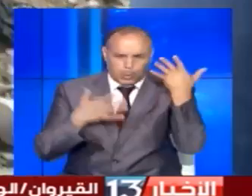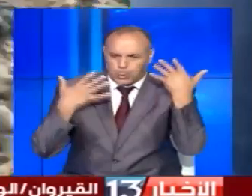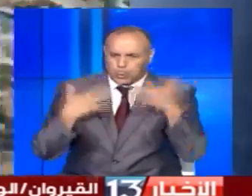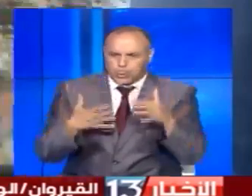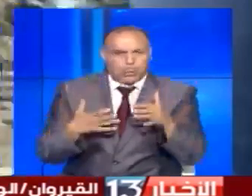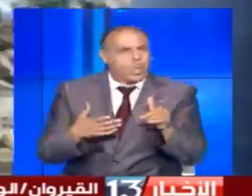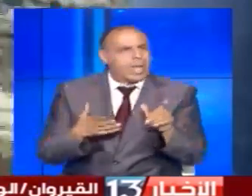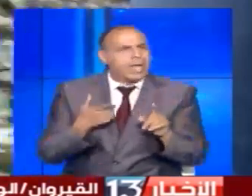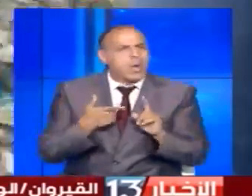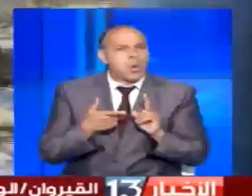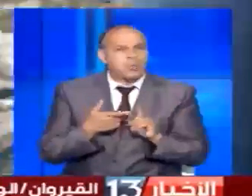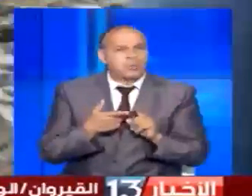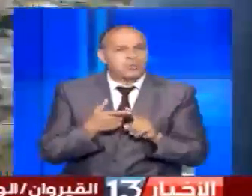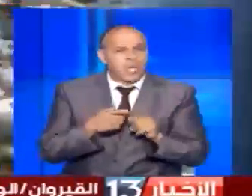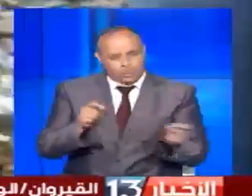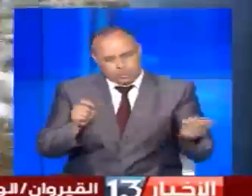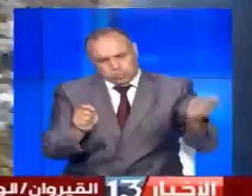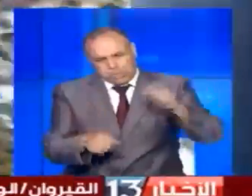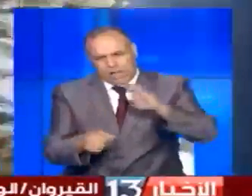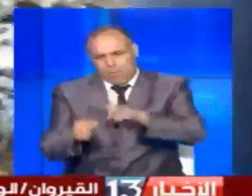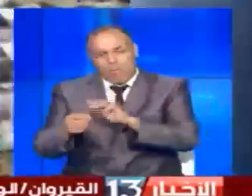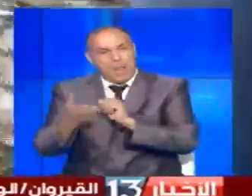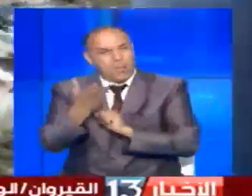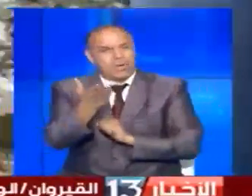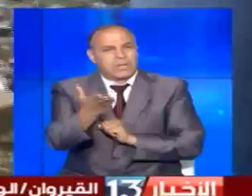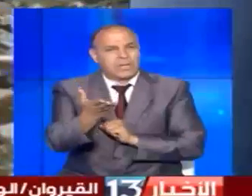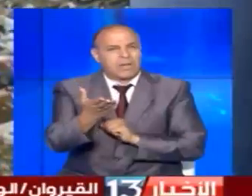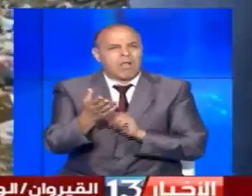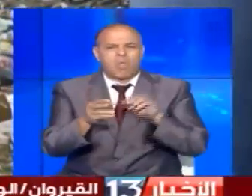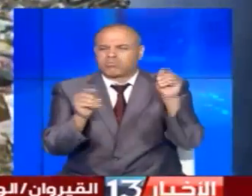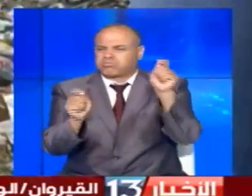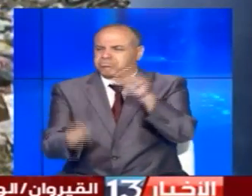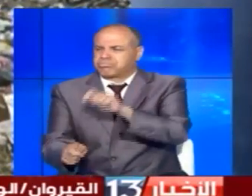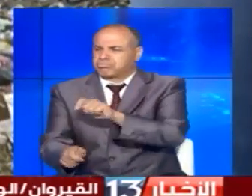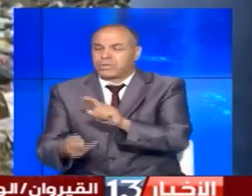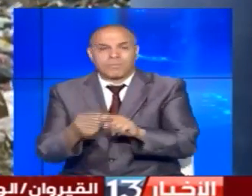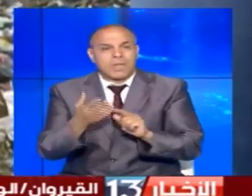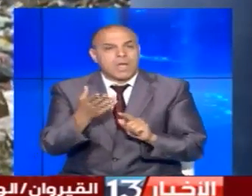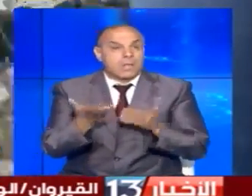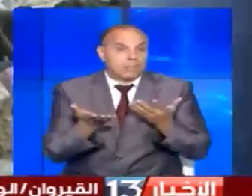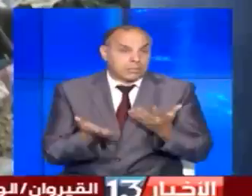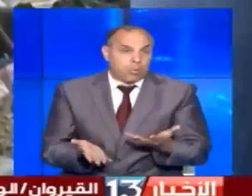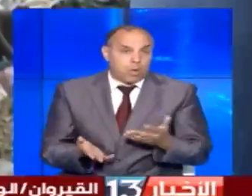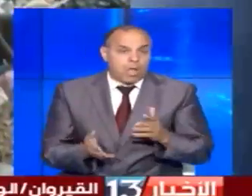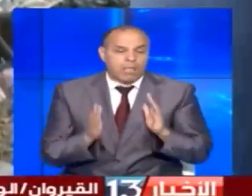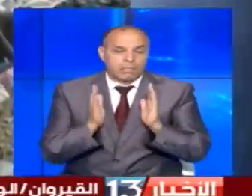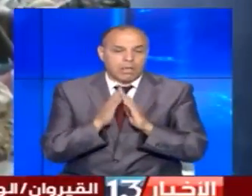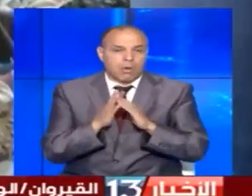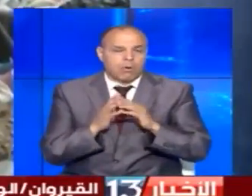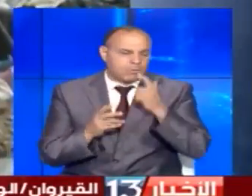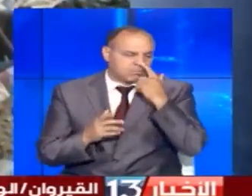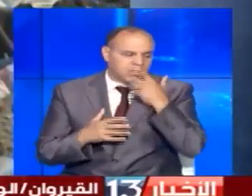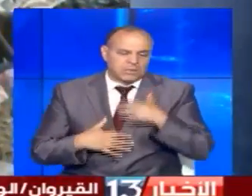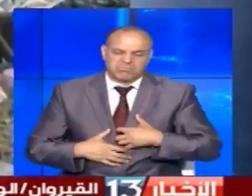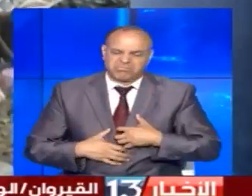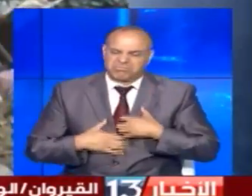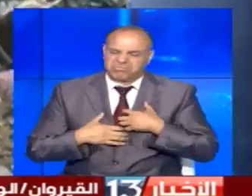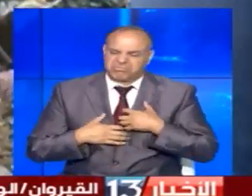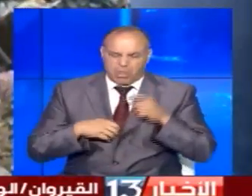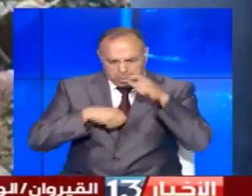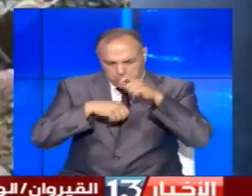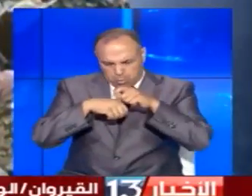كريهة جدا من هذا المصب العشوائي للفضلات، وقد أصبحت المنازل ملاذا